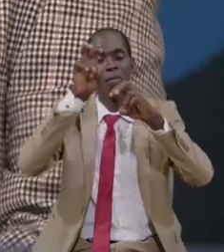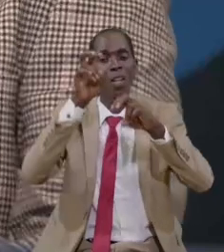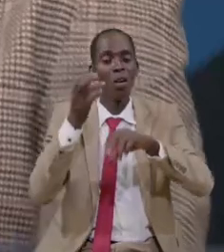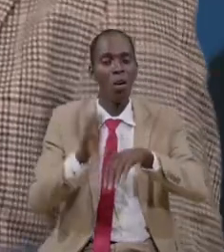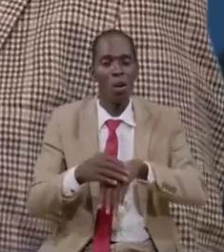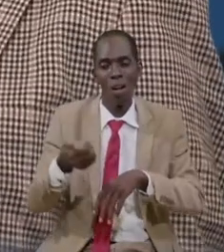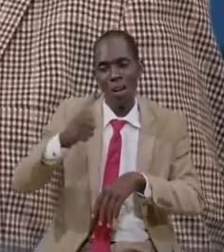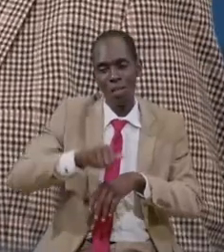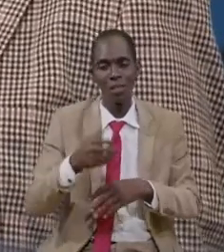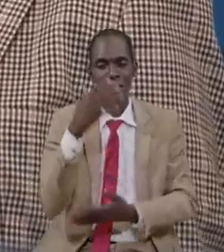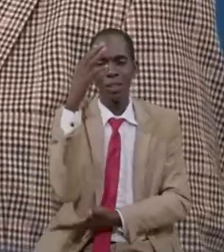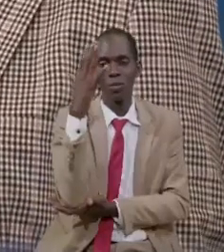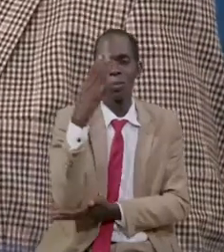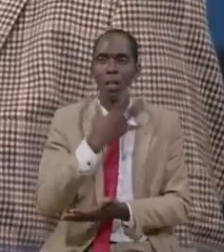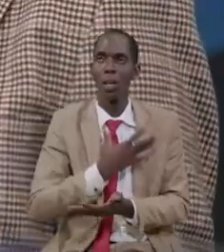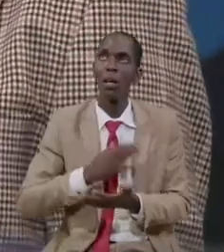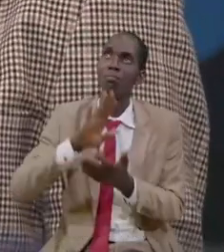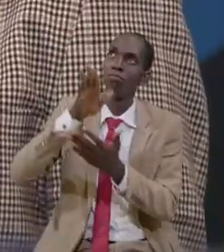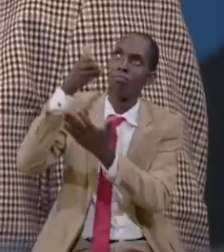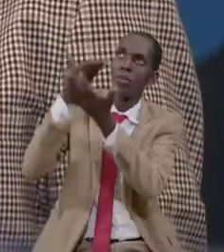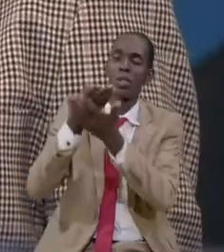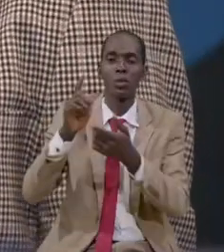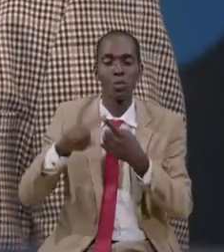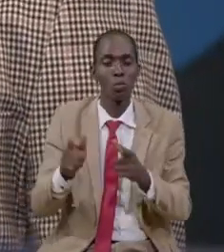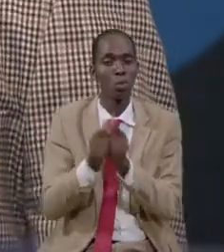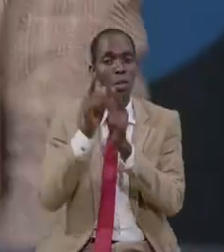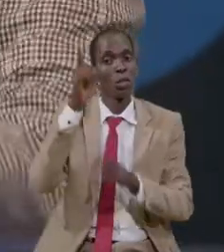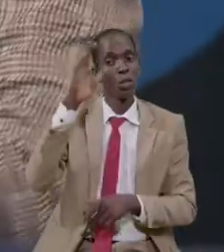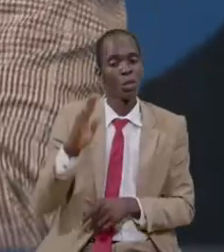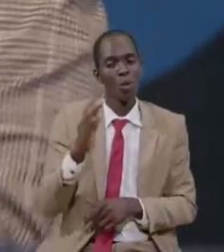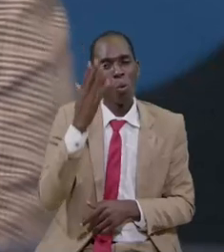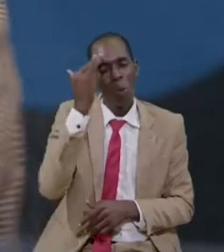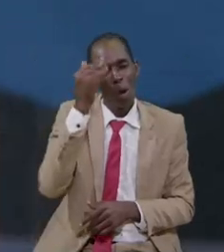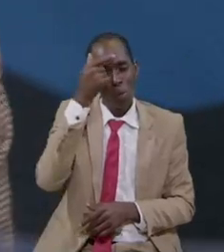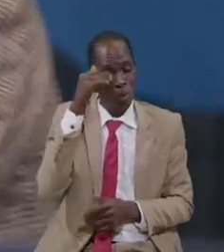qu'on ne peut grimper aucun arbre pour atteindre Dieu. L'arbre même est maudit.